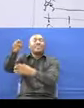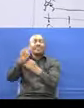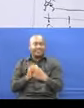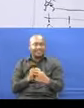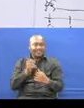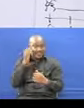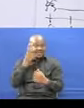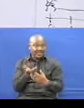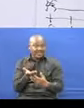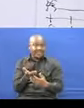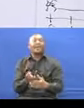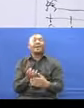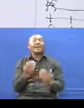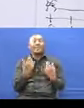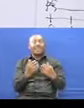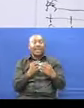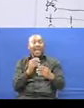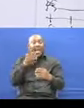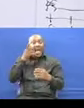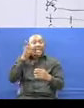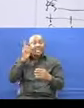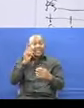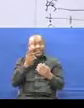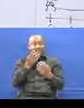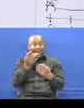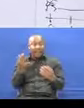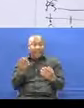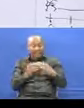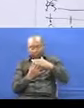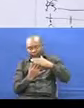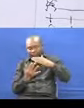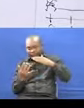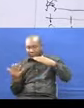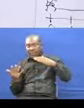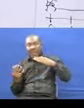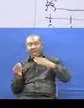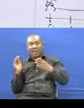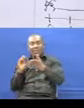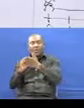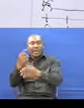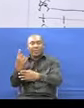unafanyaje? Hizi namba za juu sasa unazijumlisha kama kawaida kwa kuziandika tena kwamba mbili